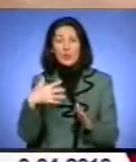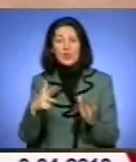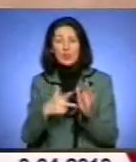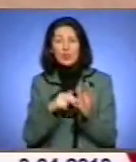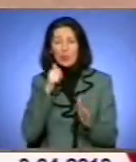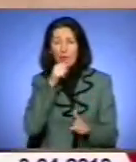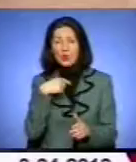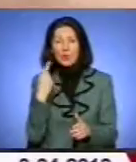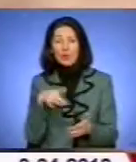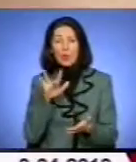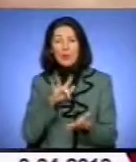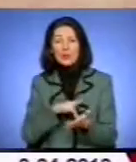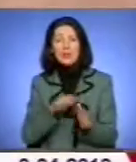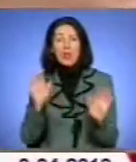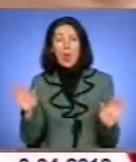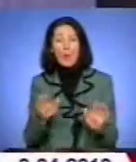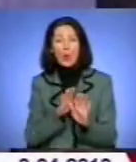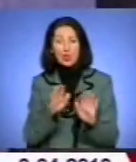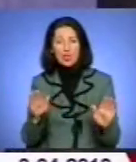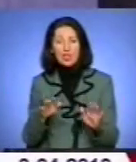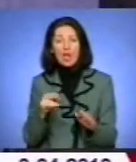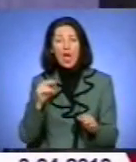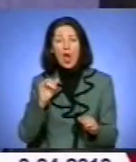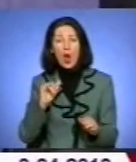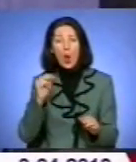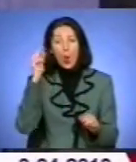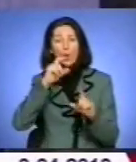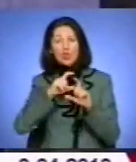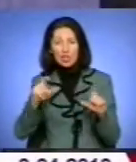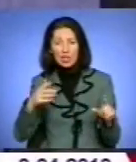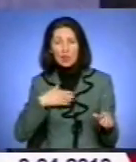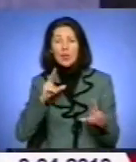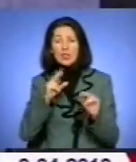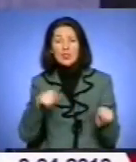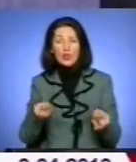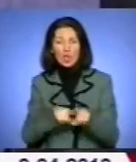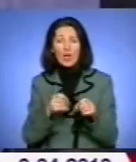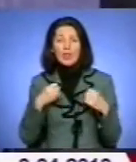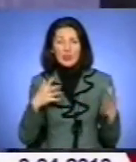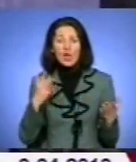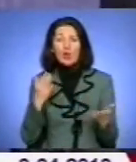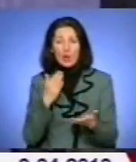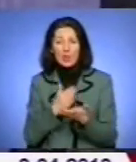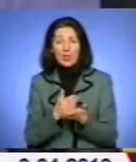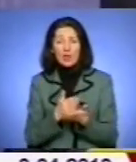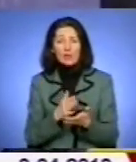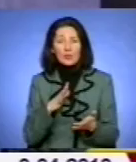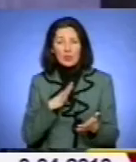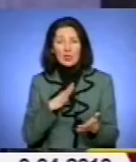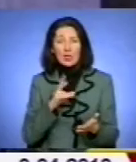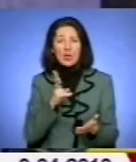обласному центрі музичного училища. Ми щасливі, що таке свято нарешті буде, відбулося, тому що баянний